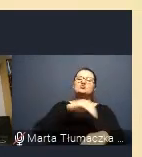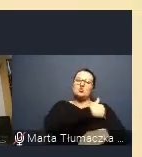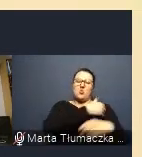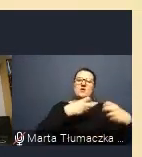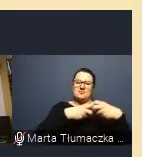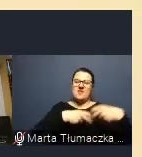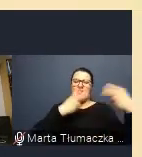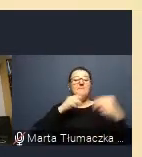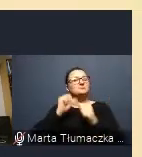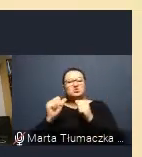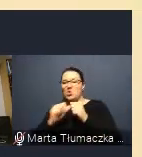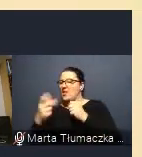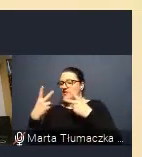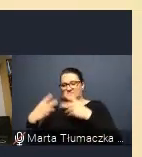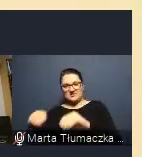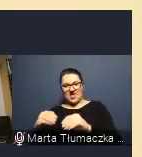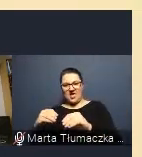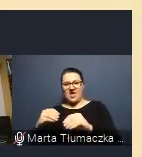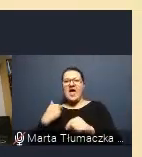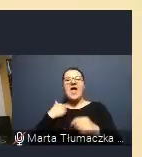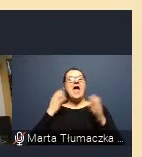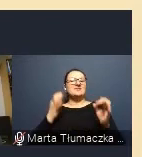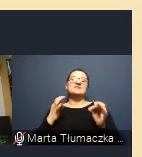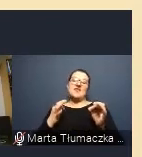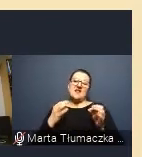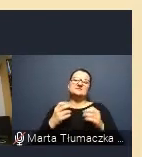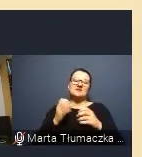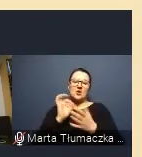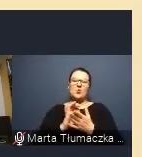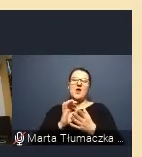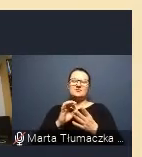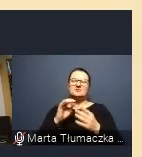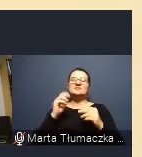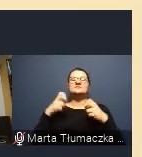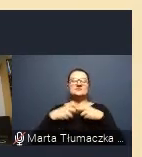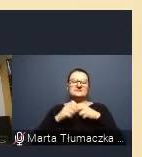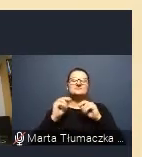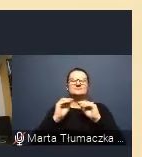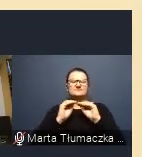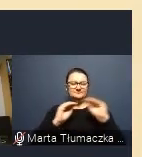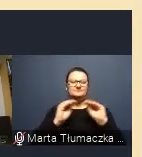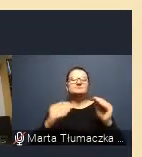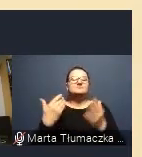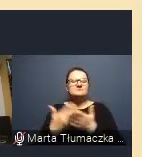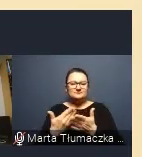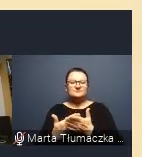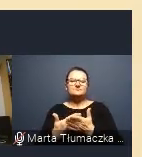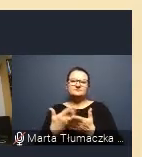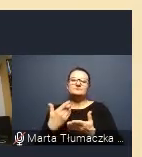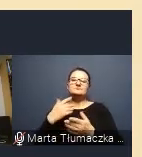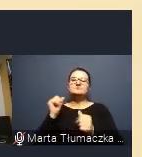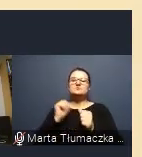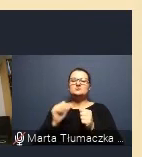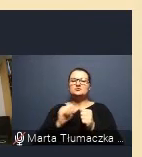ja jestem teraz w takim momencie, że moje przedszkole jest na zdalnym, tak zwanym zdalnym nauczaniu, no ponieważ jest zbyt